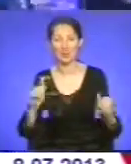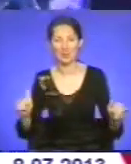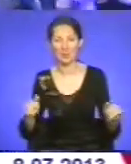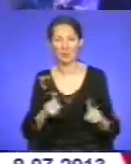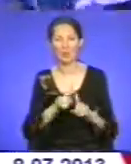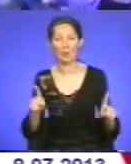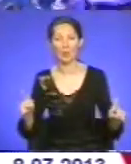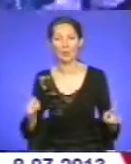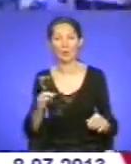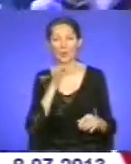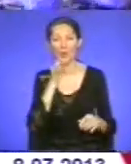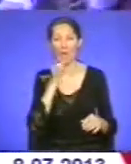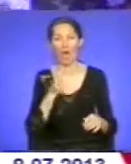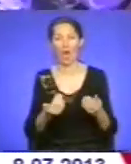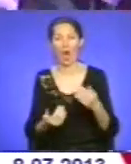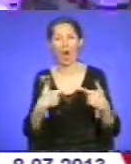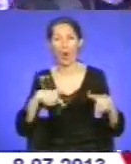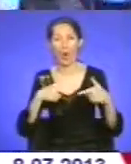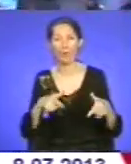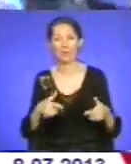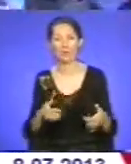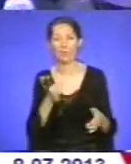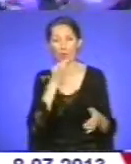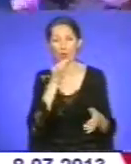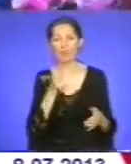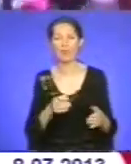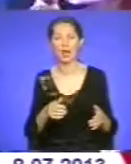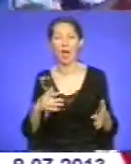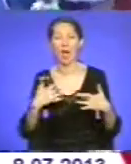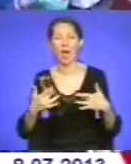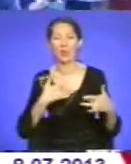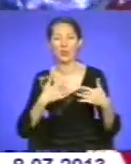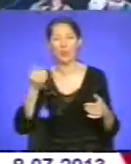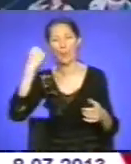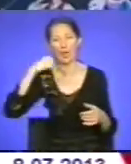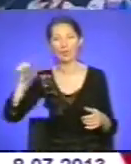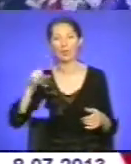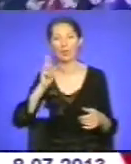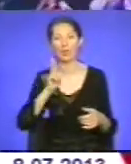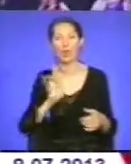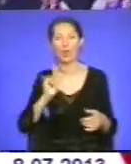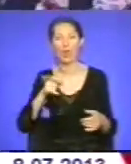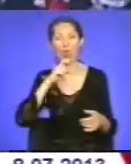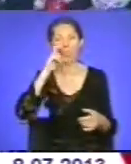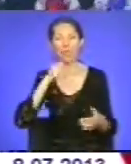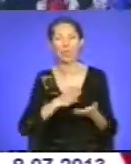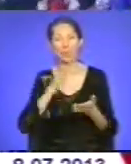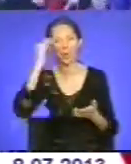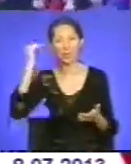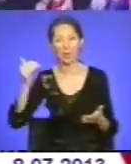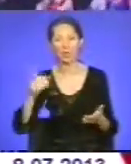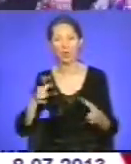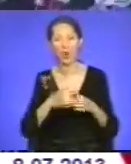прихильністю гості фестивалю сприйняли виступ переможців шоу «Україна має талант» гурту «Забава», відомого ще